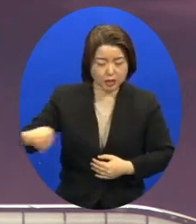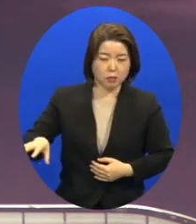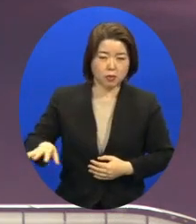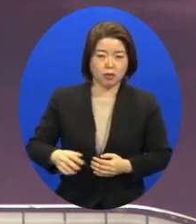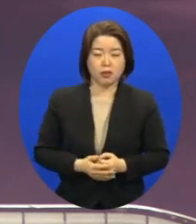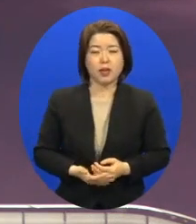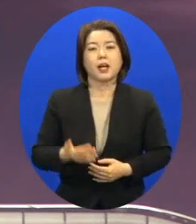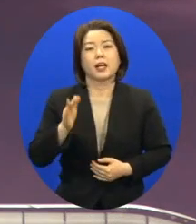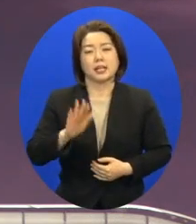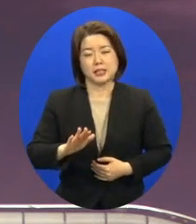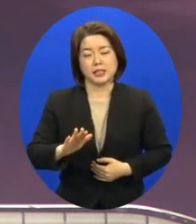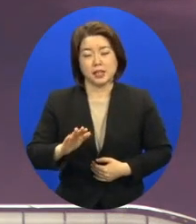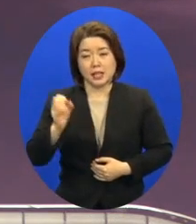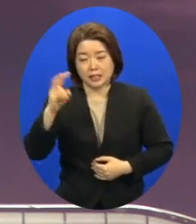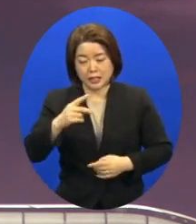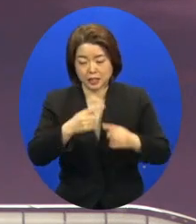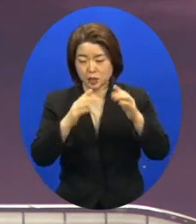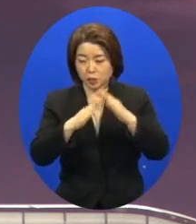뭔가?